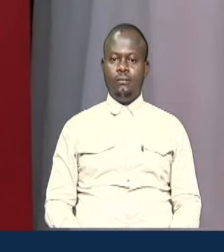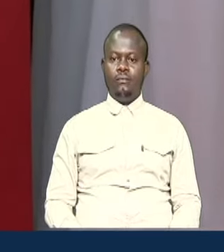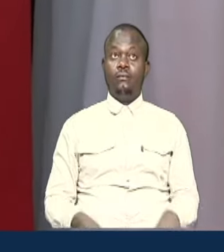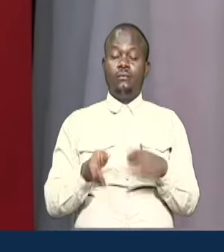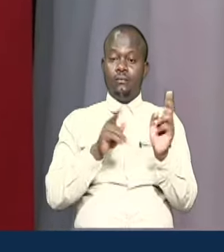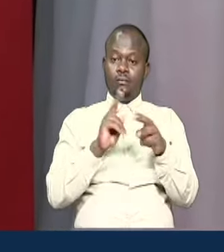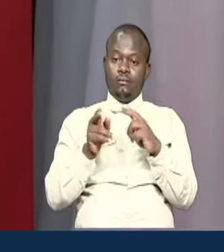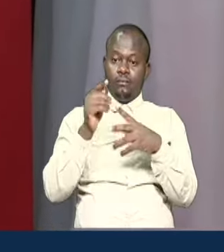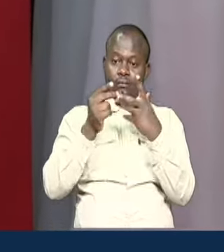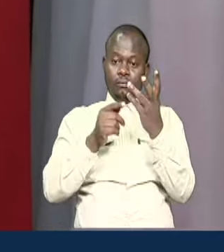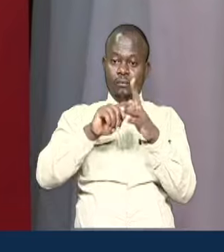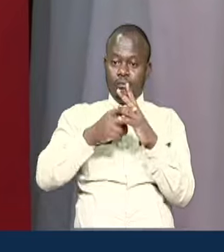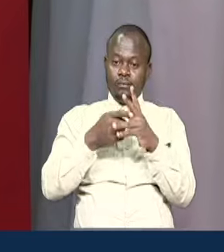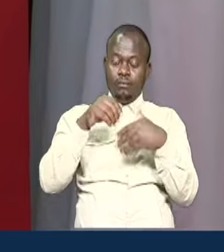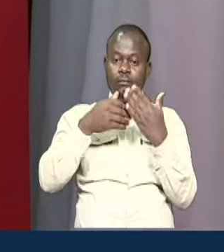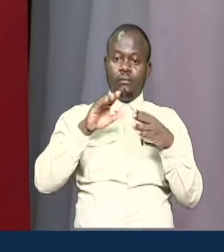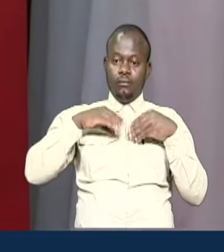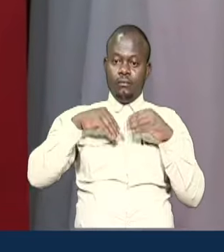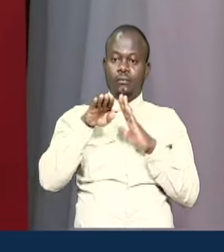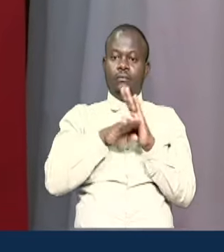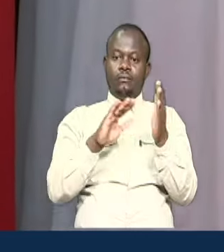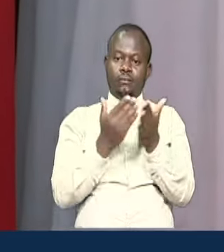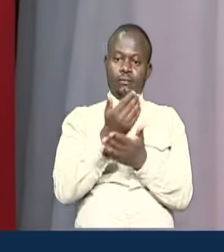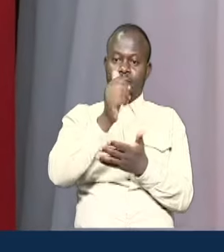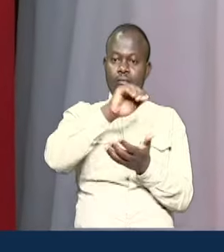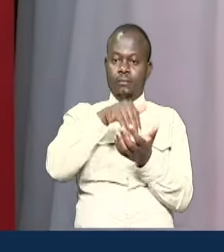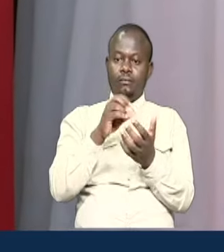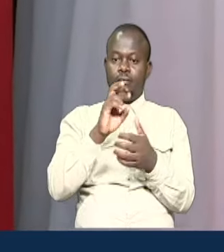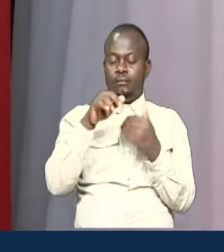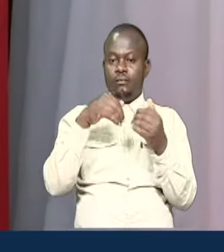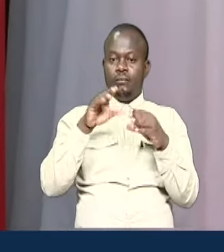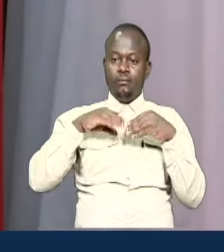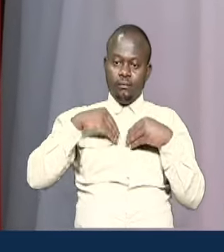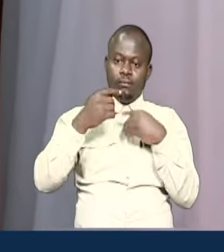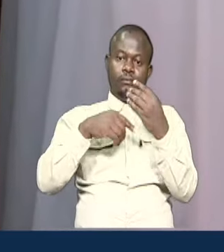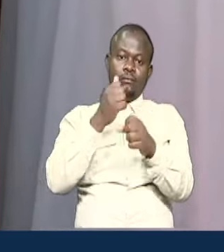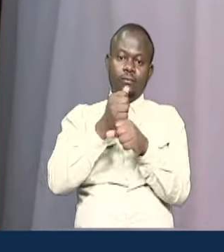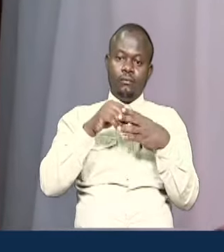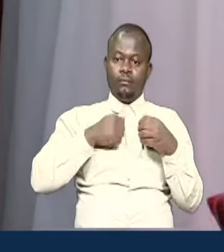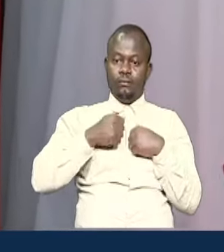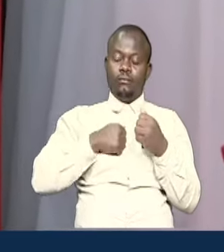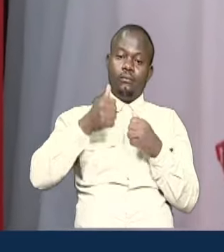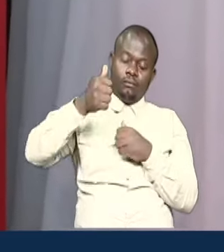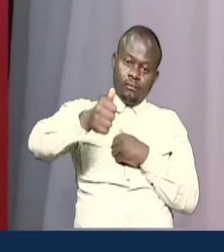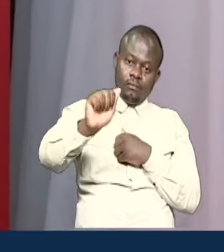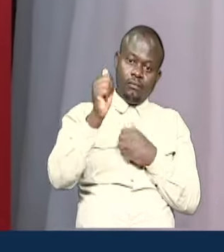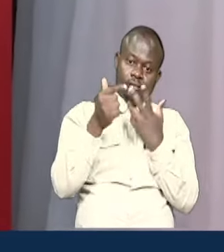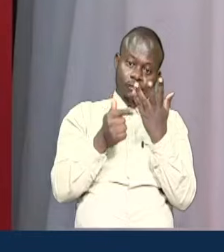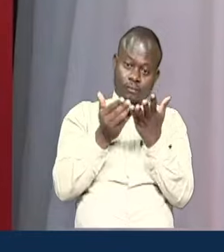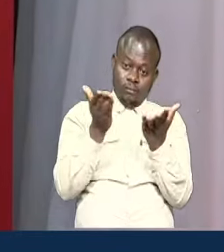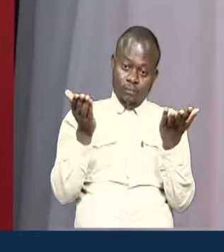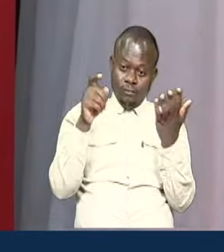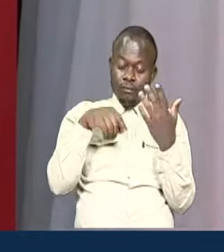Ubundi ibi binatangirira mu kwemerera gahunda nshya z'ibi bigo cyangwa mu kubyemerera gukorera mu Rwanda byo ubwabyo aha rero niho umuntu